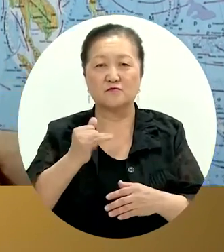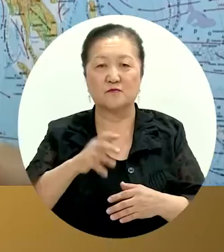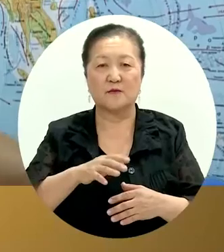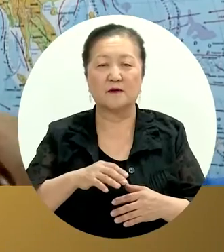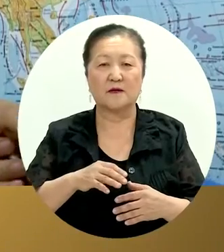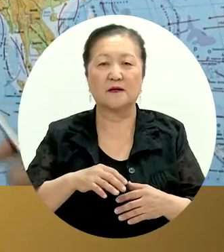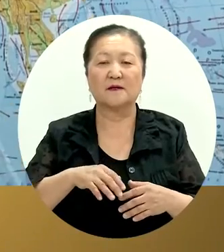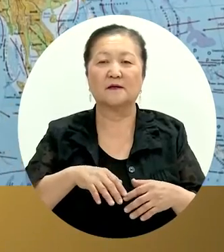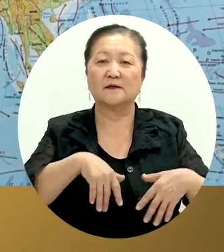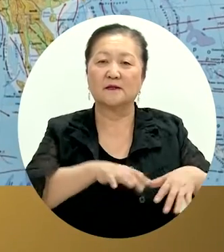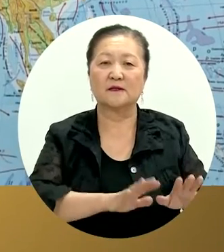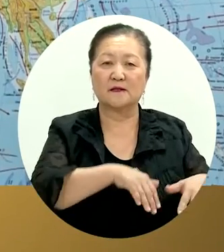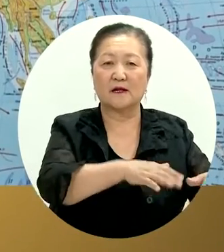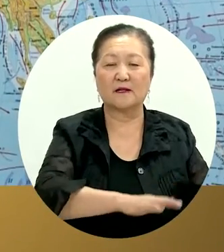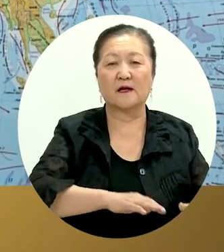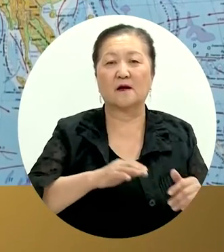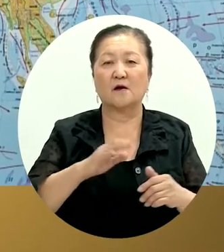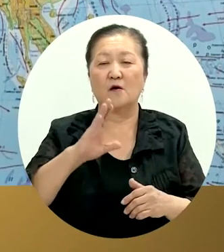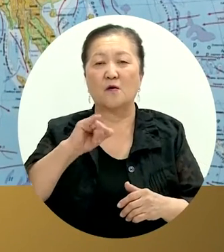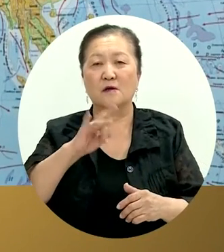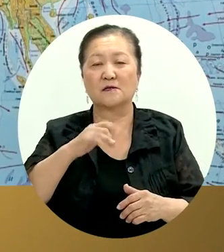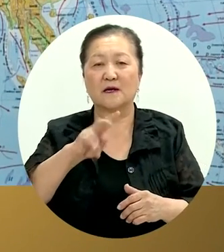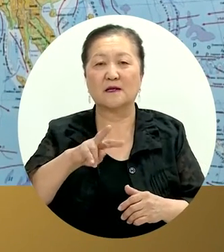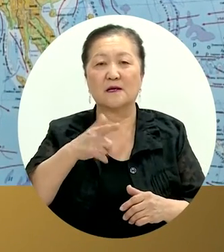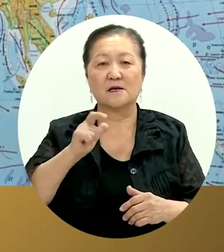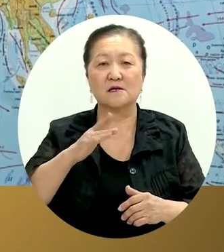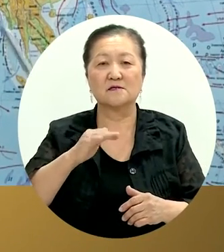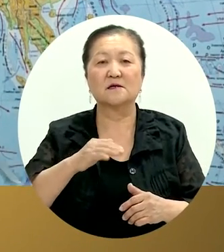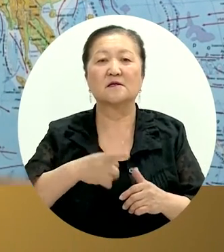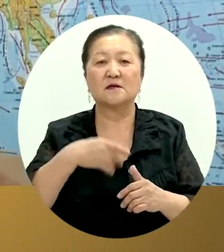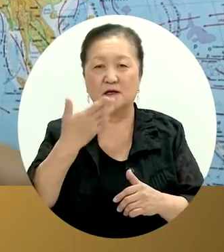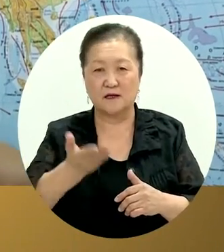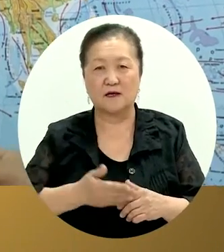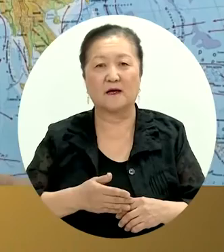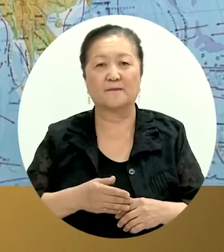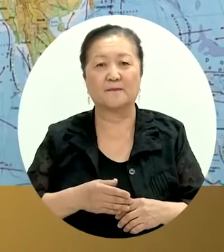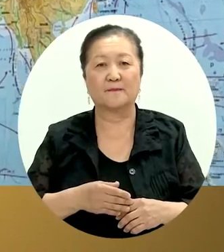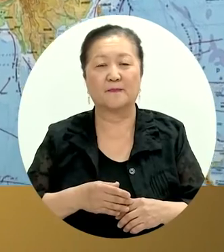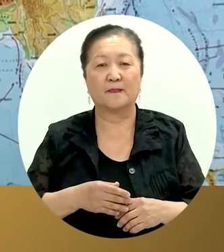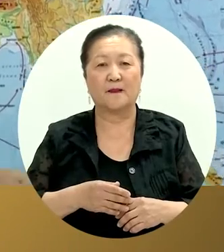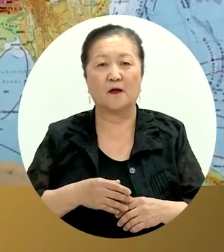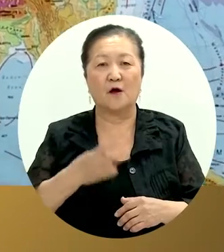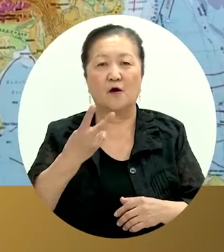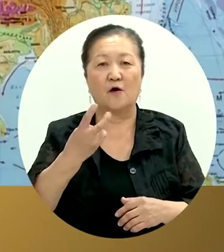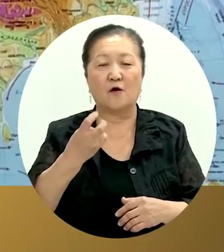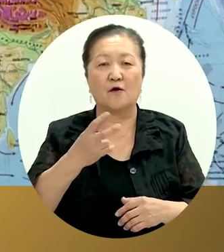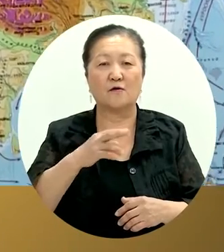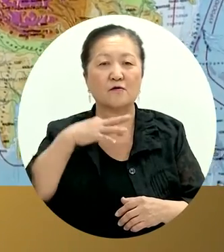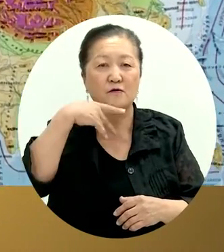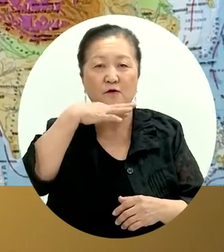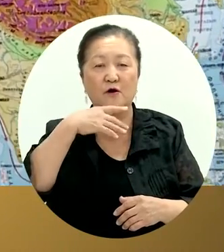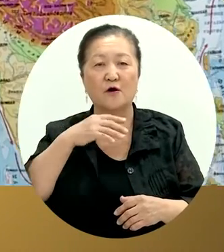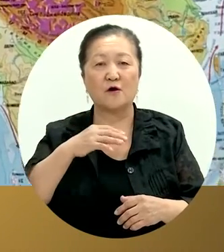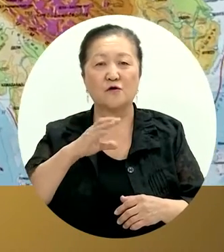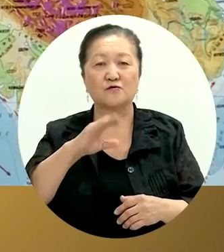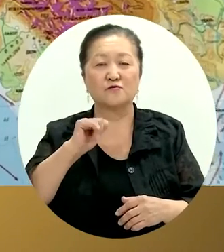үүдэг. Энэ урсгал гэдэг зүйл маань тухайн газар орныхаа өөр амьсгалд нөлөөлж идэг. Тэгэхээр энд ажиглавал хоёр өнгийн сум байна.